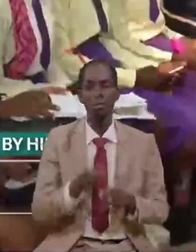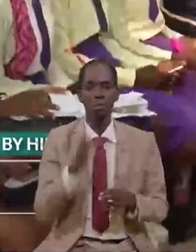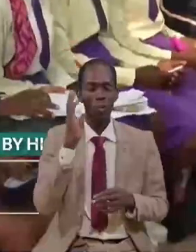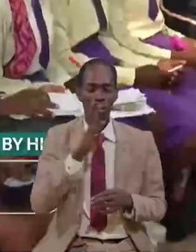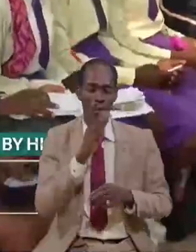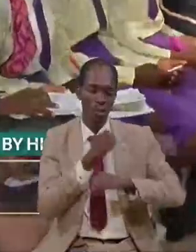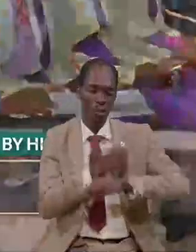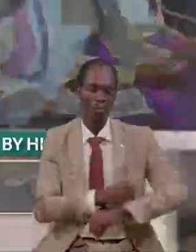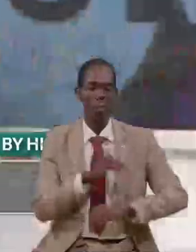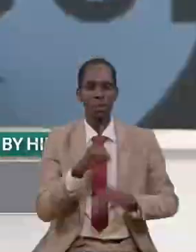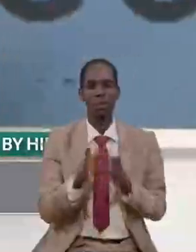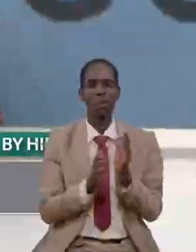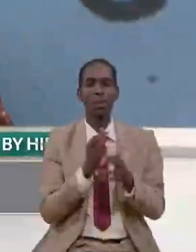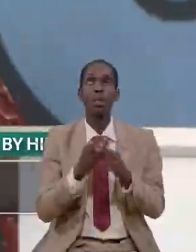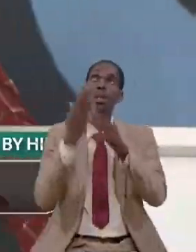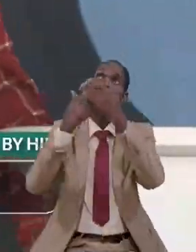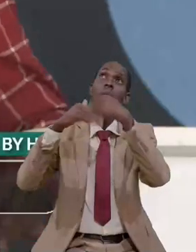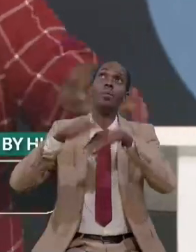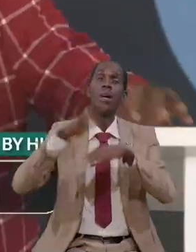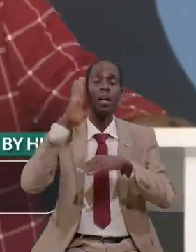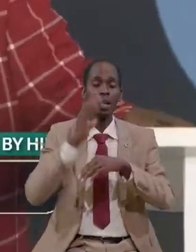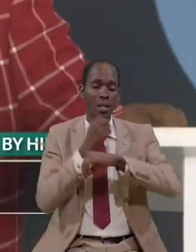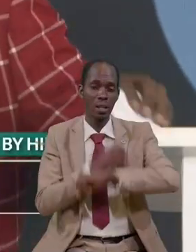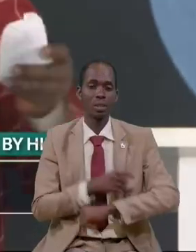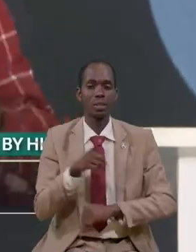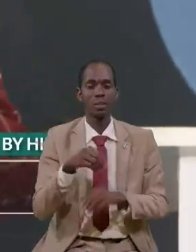Défendu. Le ciel va te défendre.